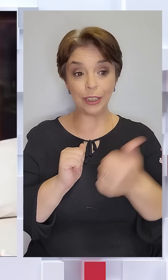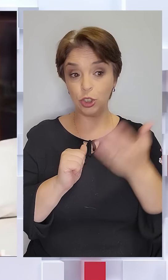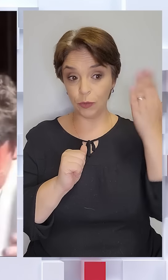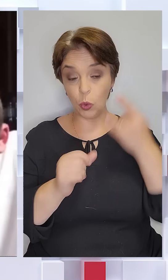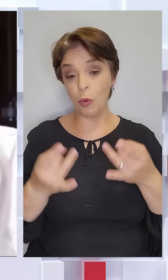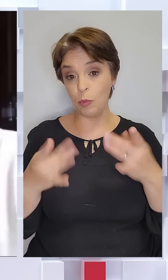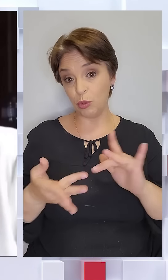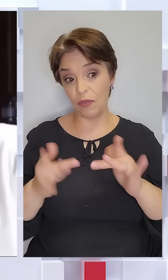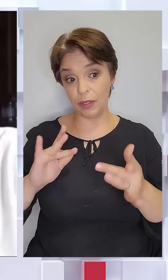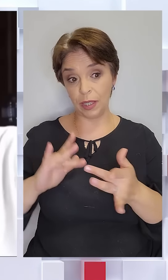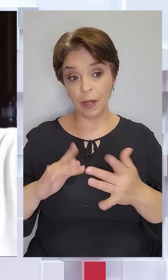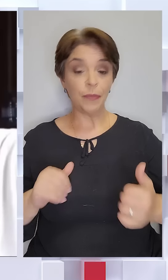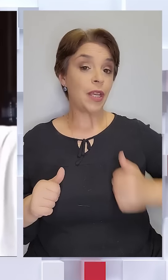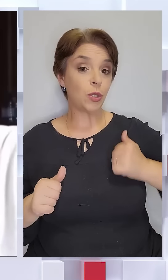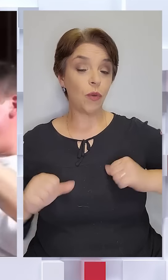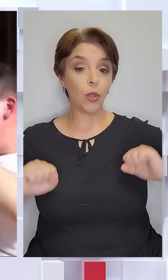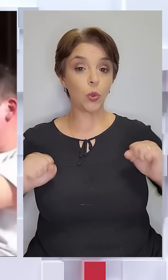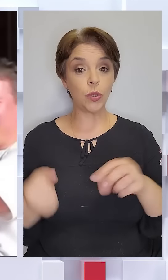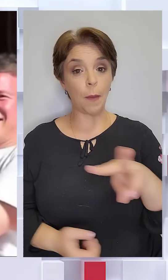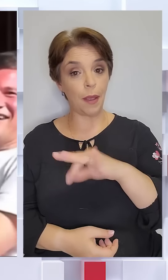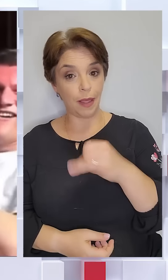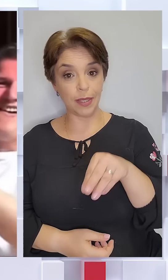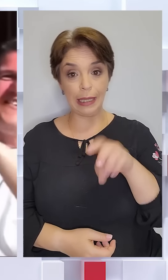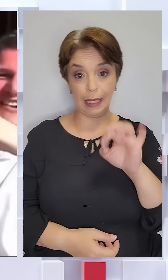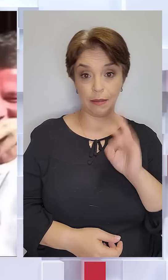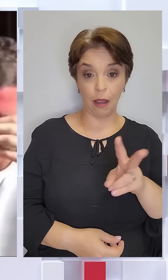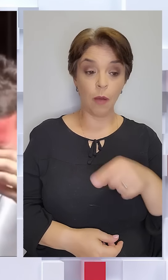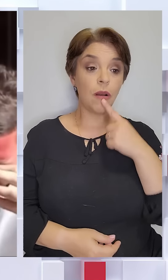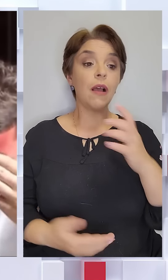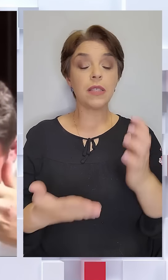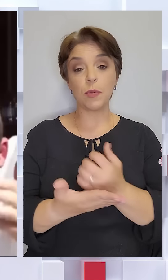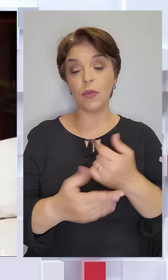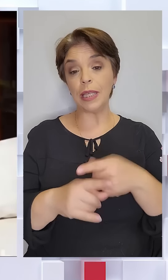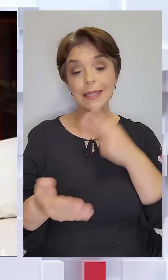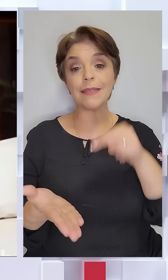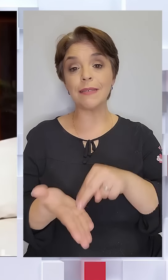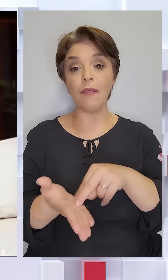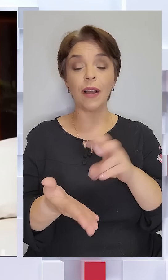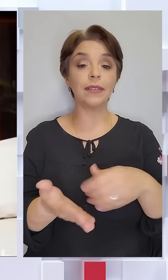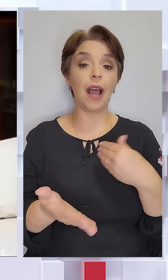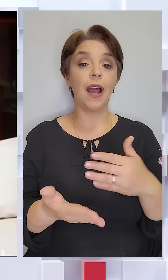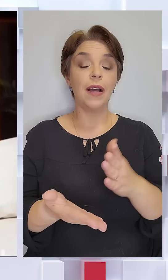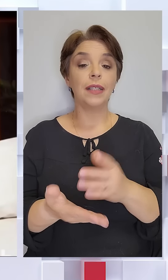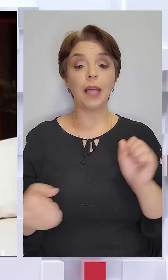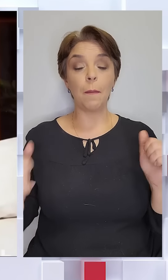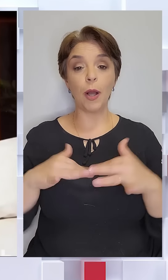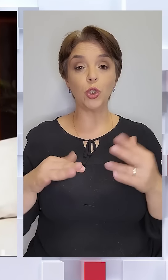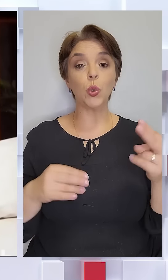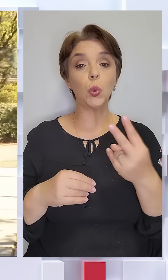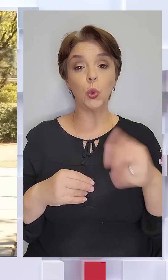тому просто в соцмережах хизувалися друзі Мілевський та Третяк. Мовляв, спрацювала їхня ставка на матчі другої ліги